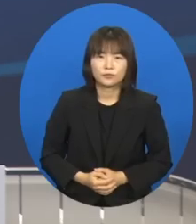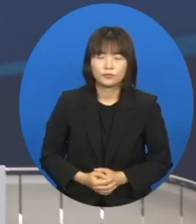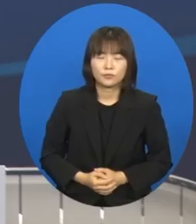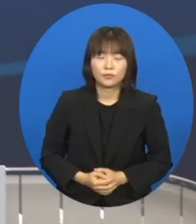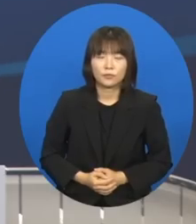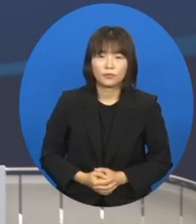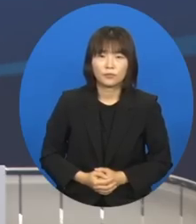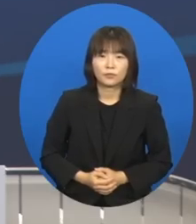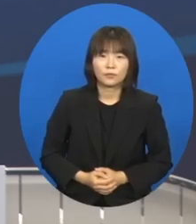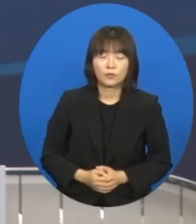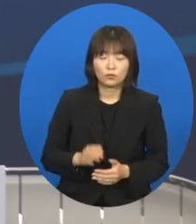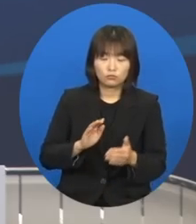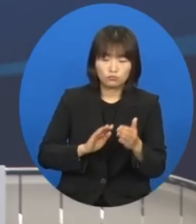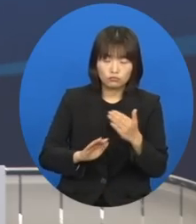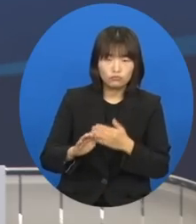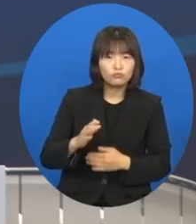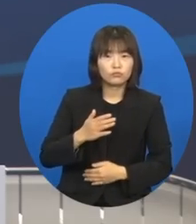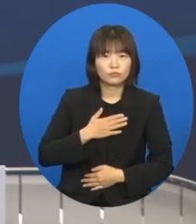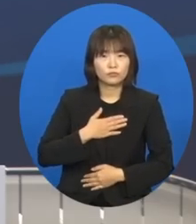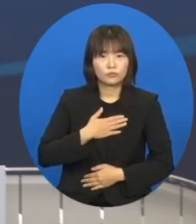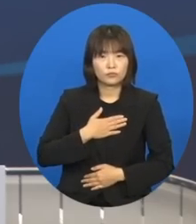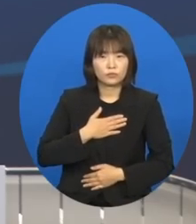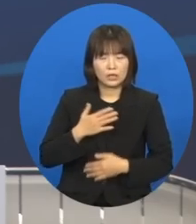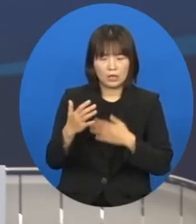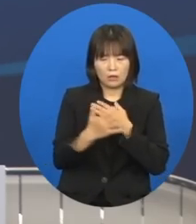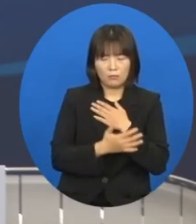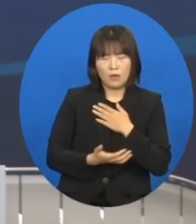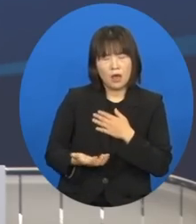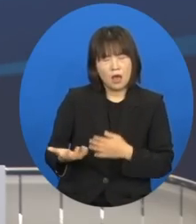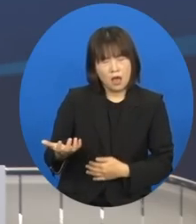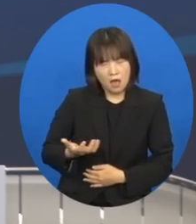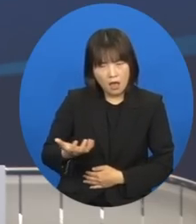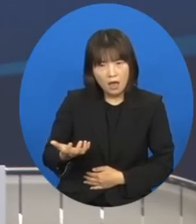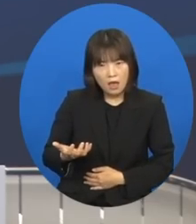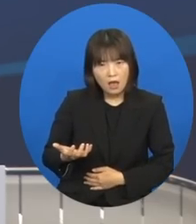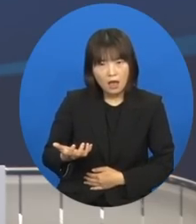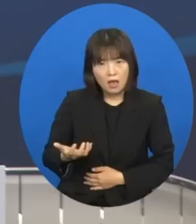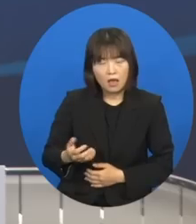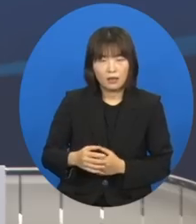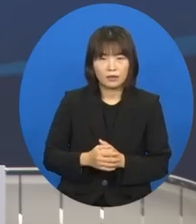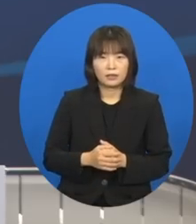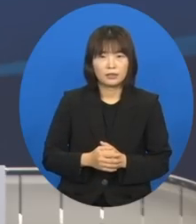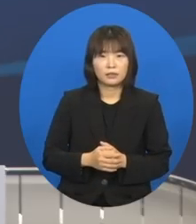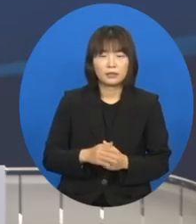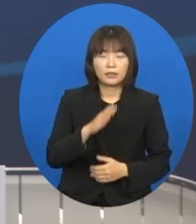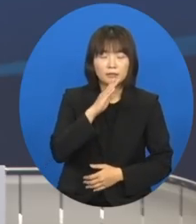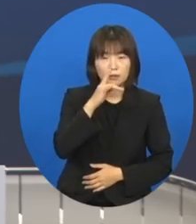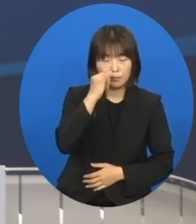그러고 제가 몸이 아파서 이제 친정에 가면서